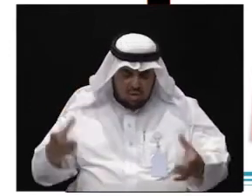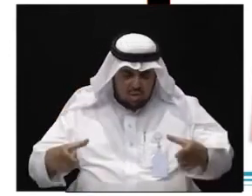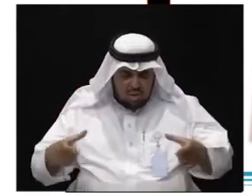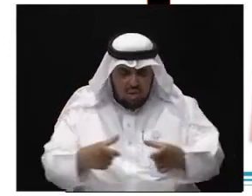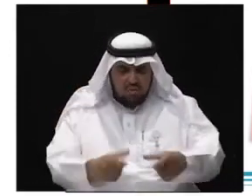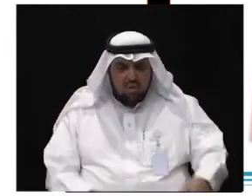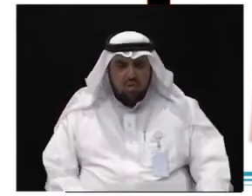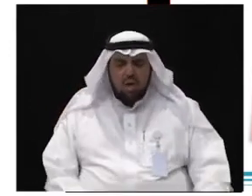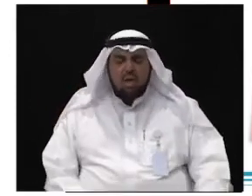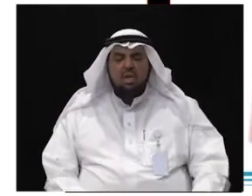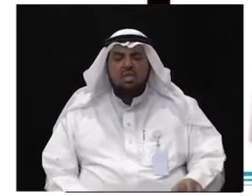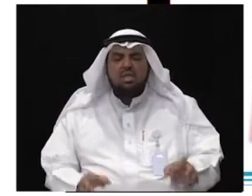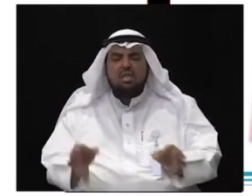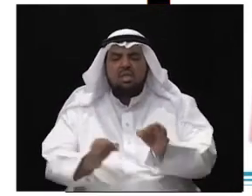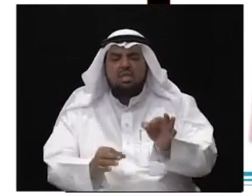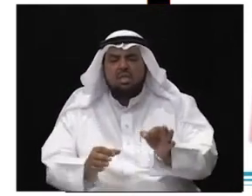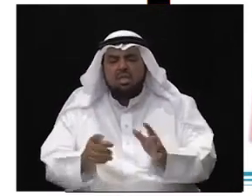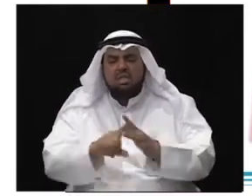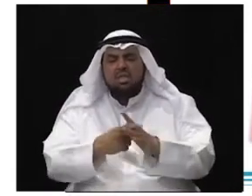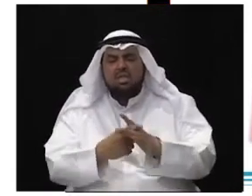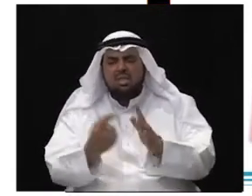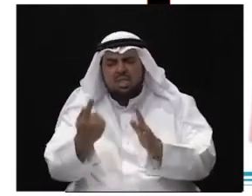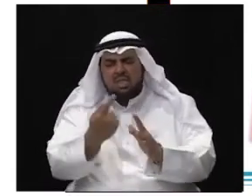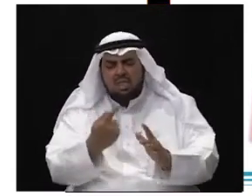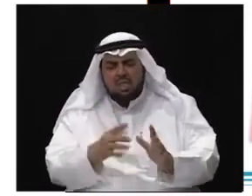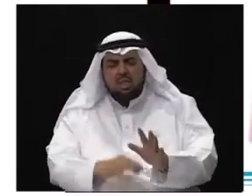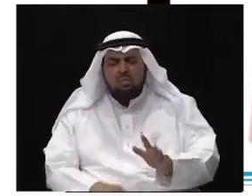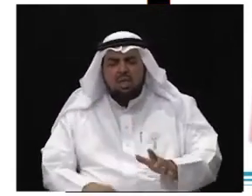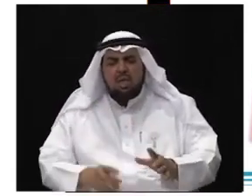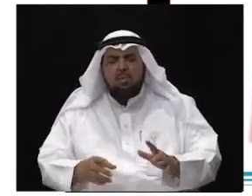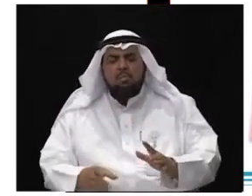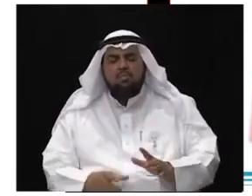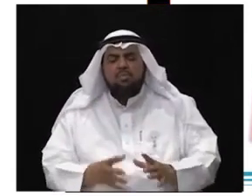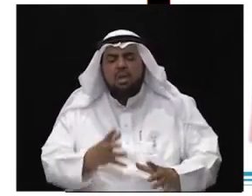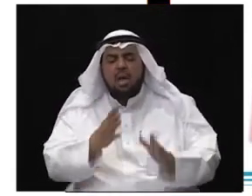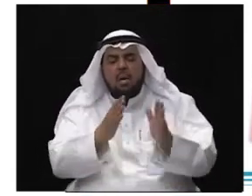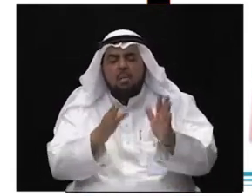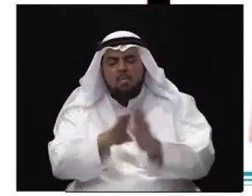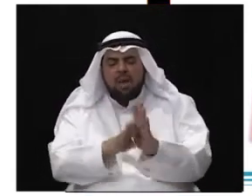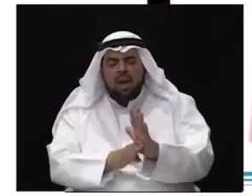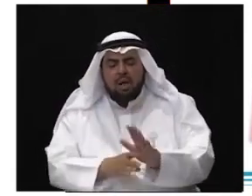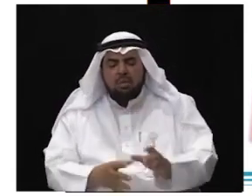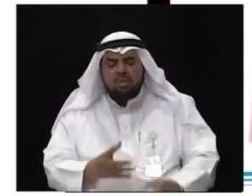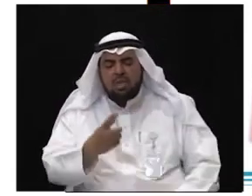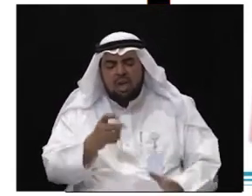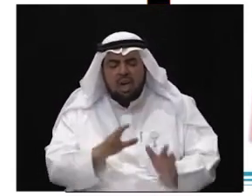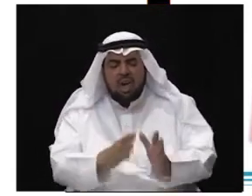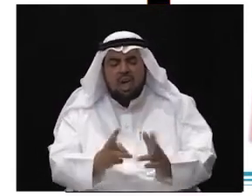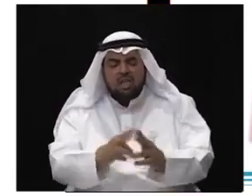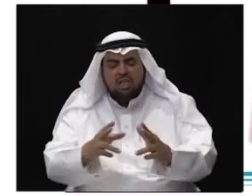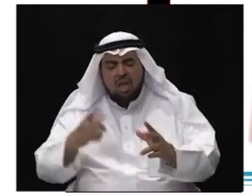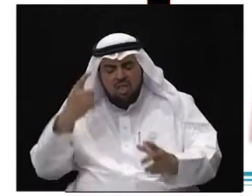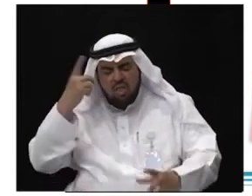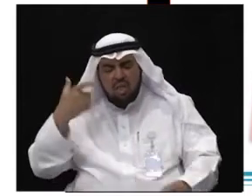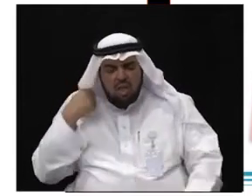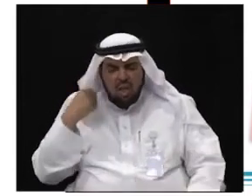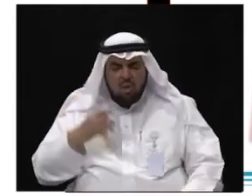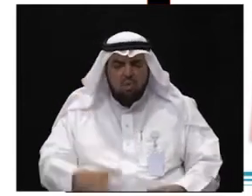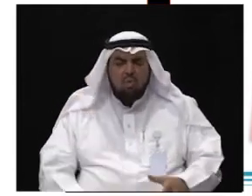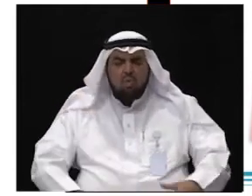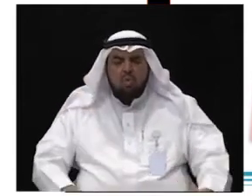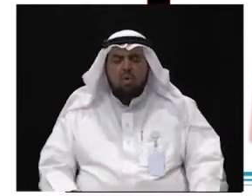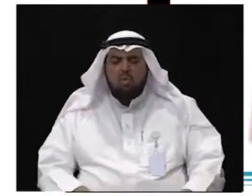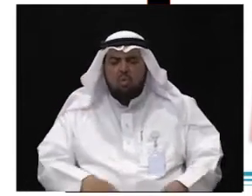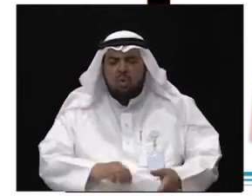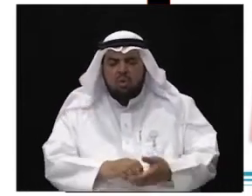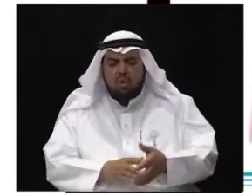الذكية معتمدين على التدريبات التي سبق أن تعلماها في مقرر الحاسب 2، واتفقا على توزيع